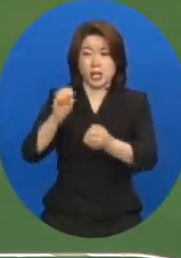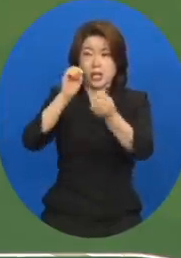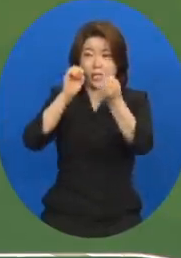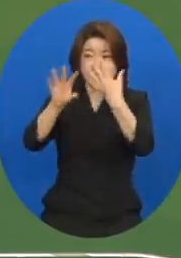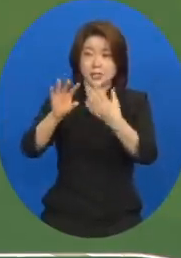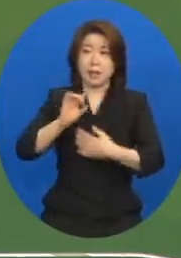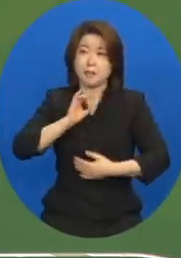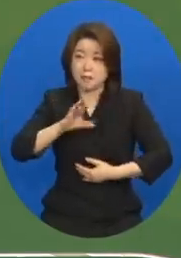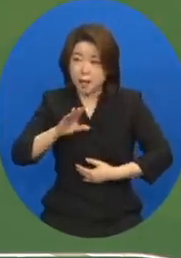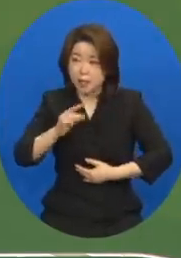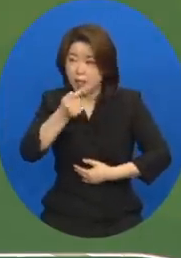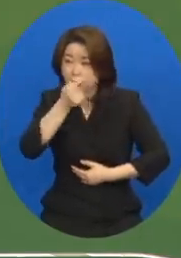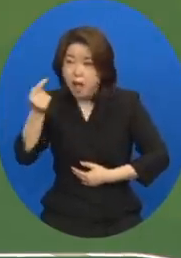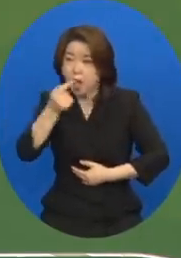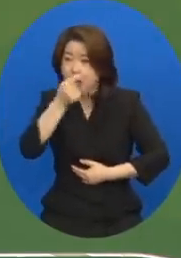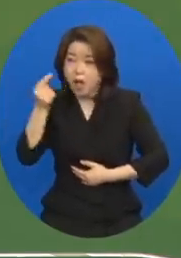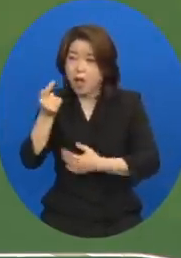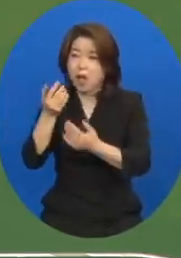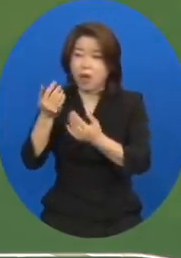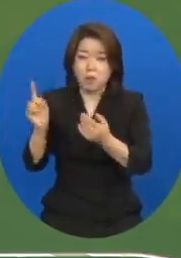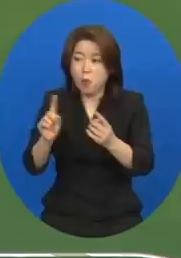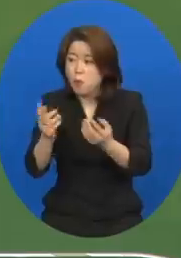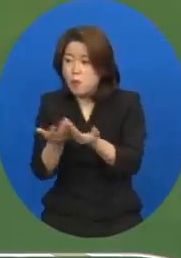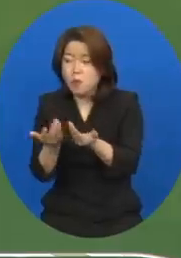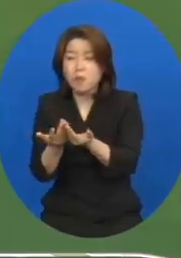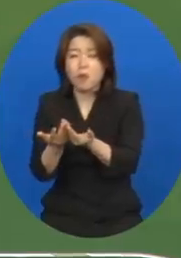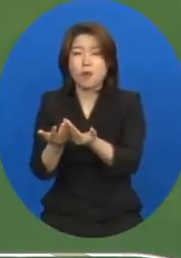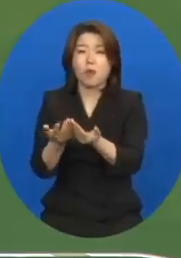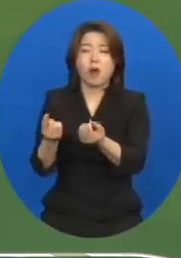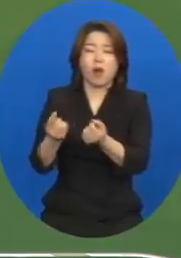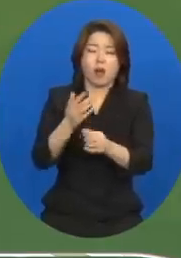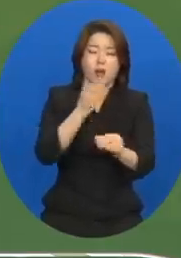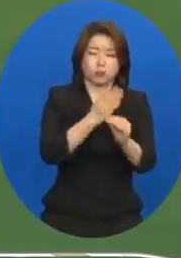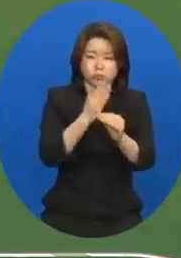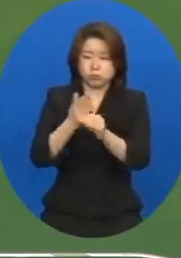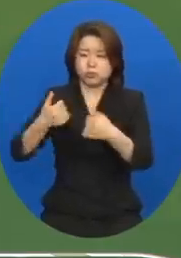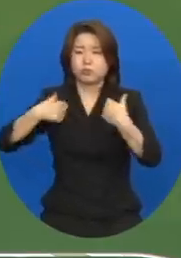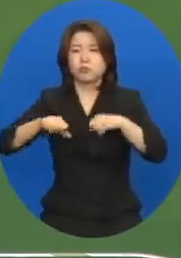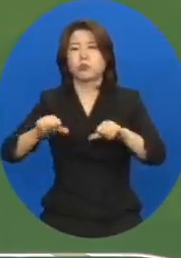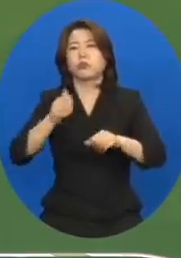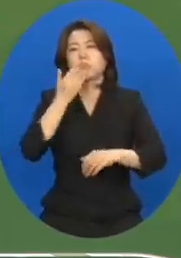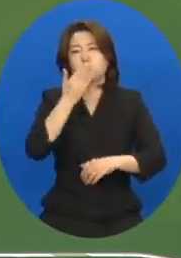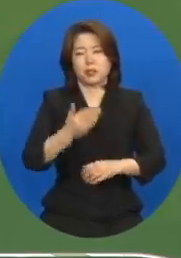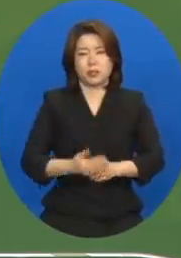바라보고 응답만 확인하고 살려고 그러면 중간에 다 포기하게 됩니다.